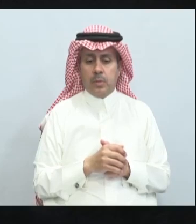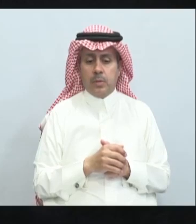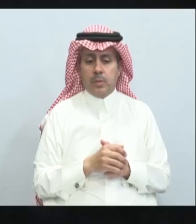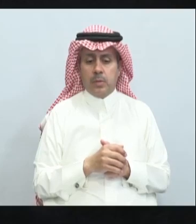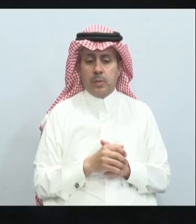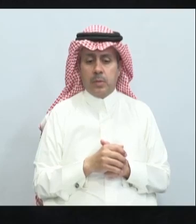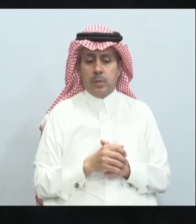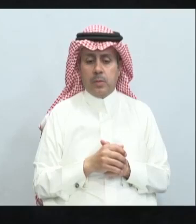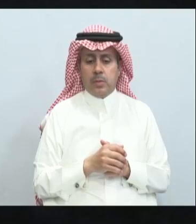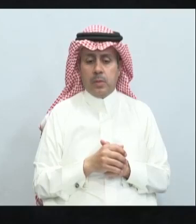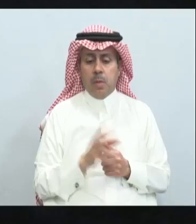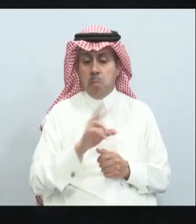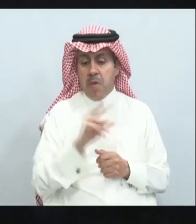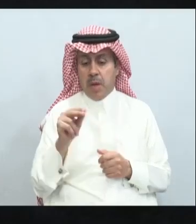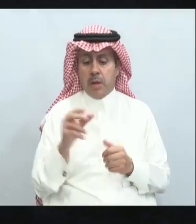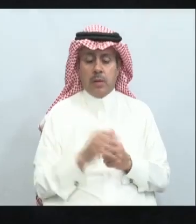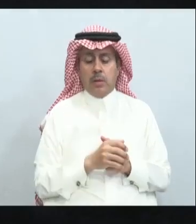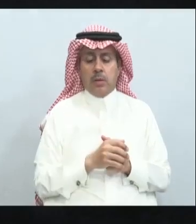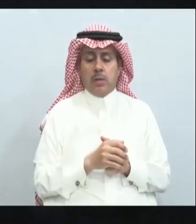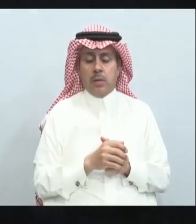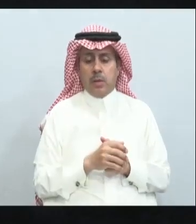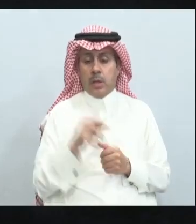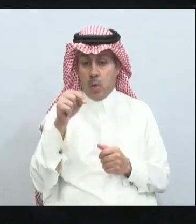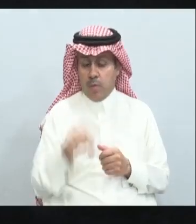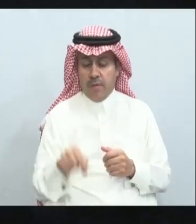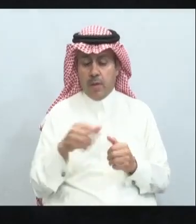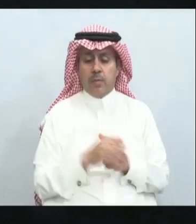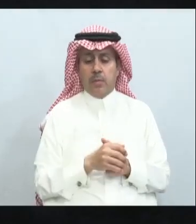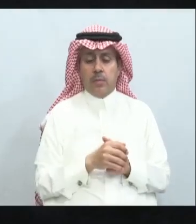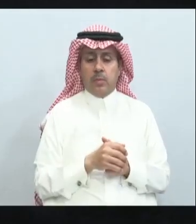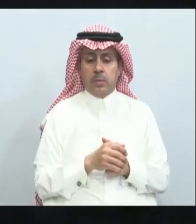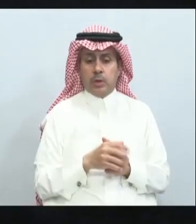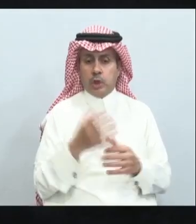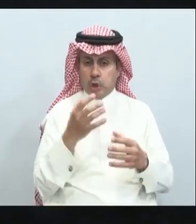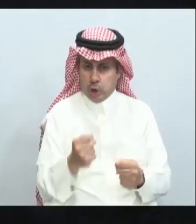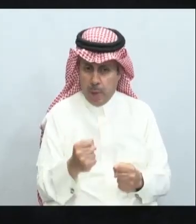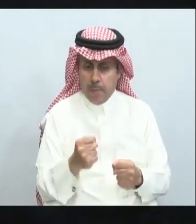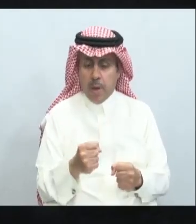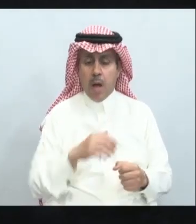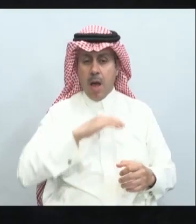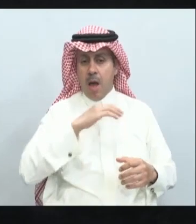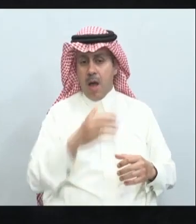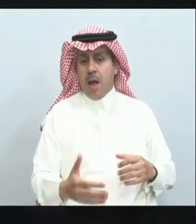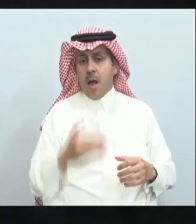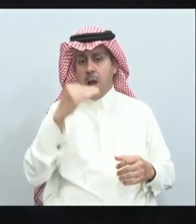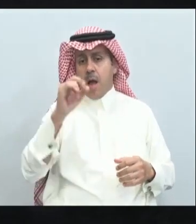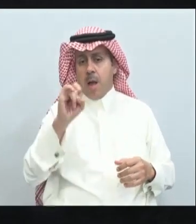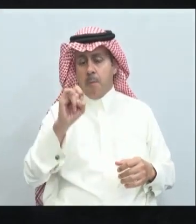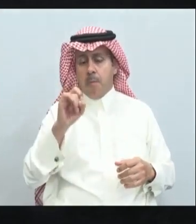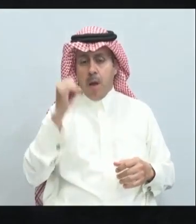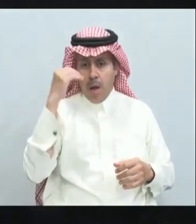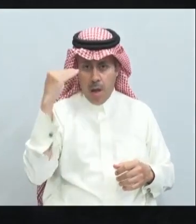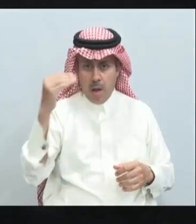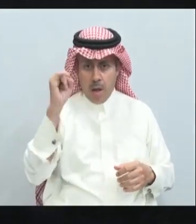عقيمه احيانا قد يكون هناك عائق للحمل والانجاب